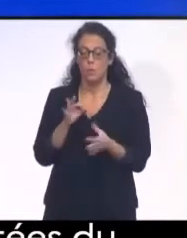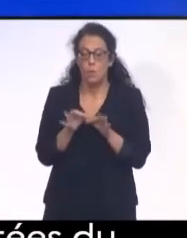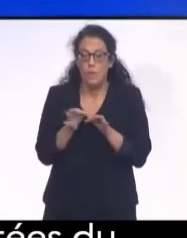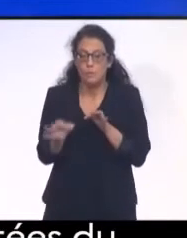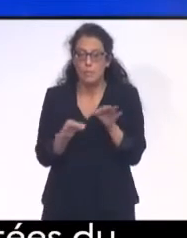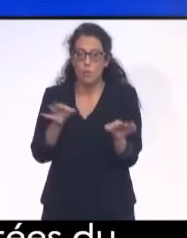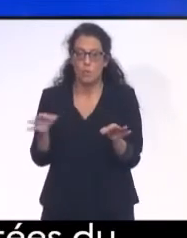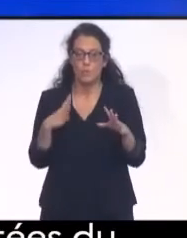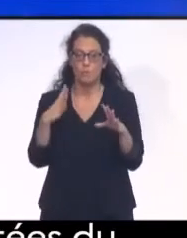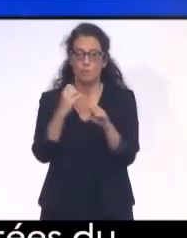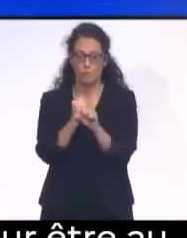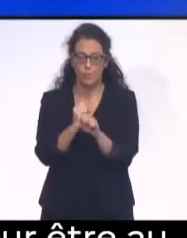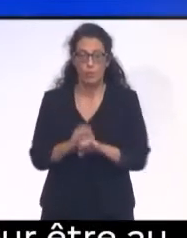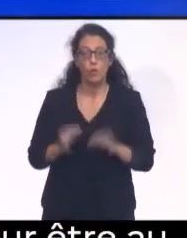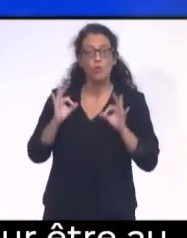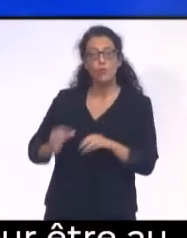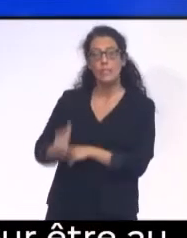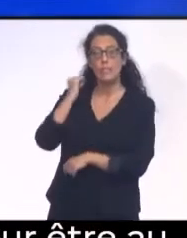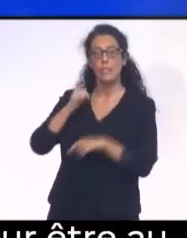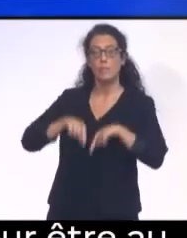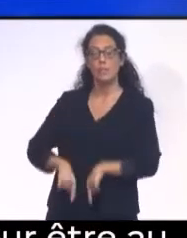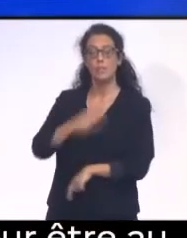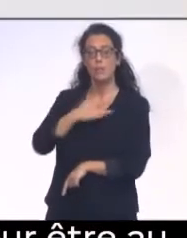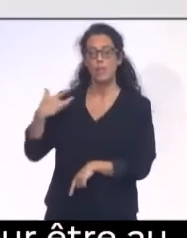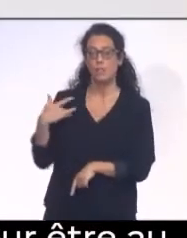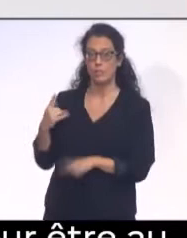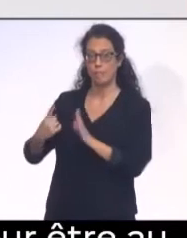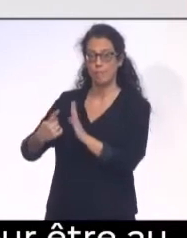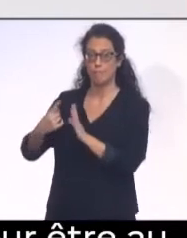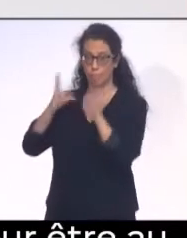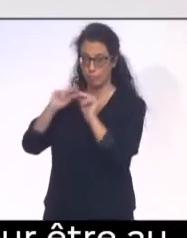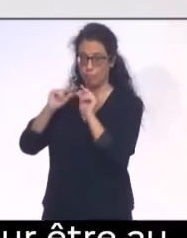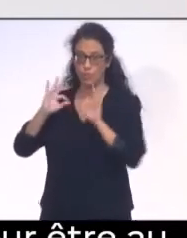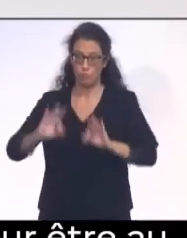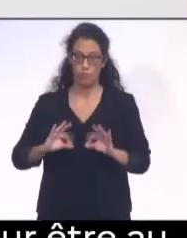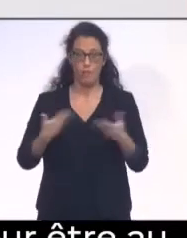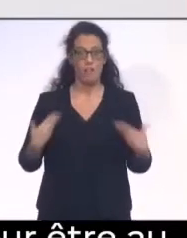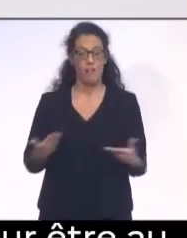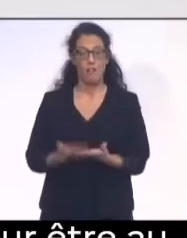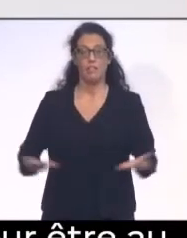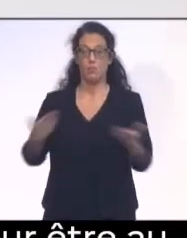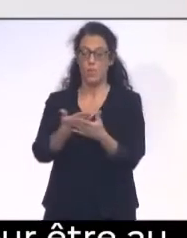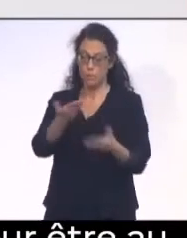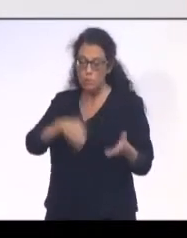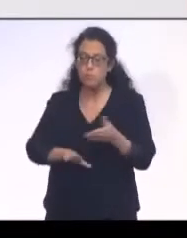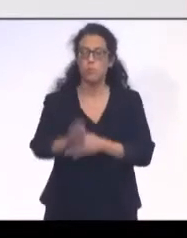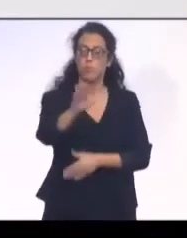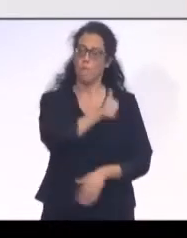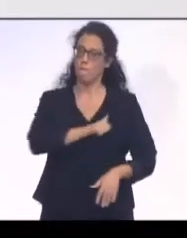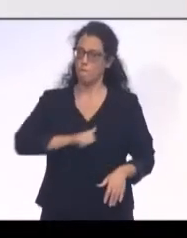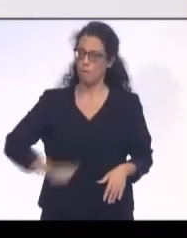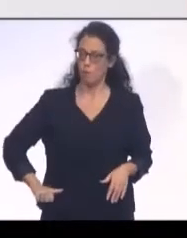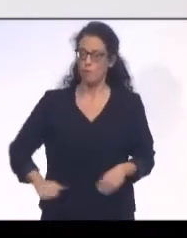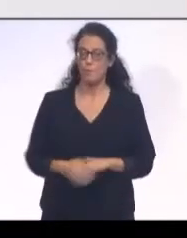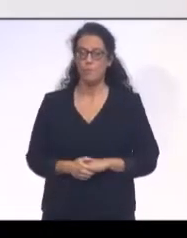Comme l'a rappelé le ministre Olivier Véran hier, la deuxième vague est là et elle est violente. La France est le pays qui compte le plus